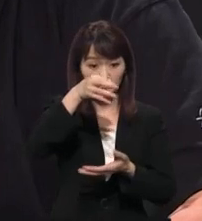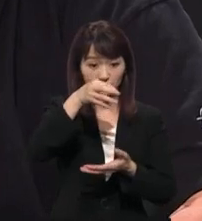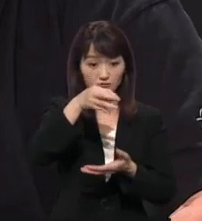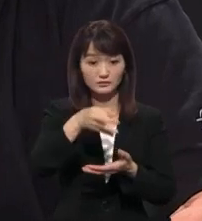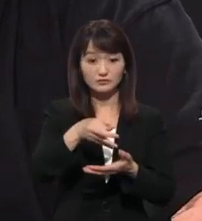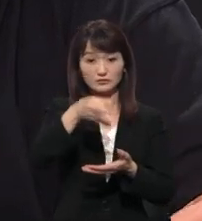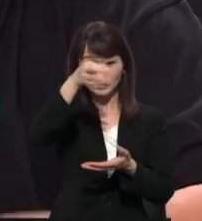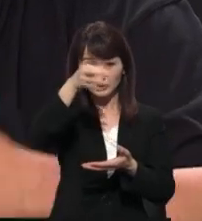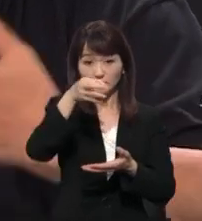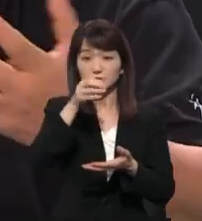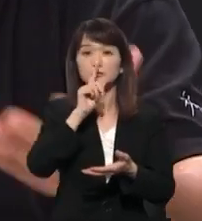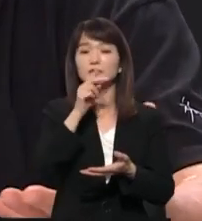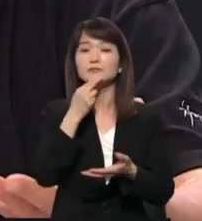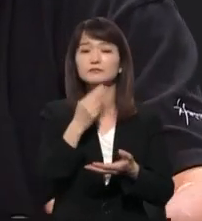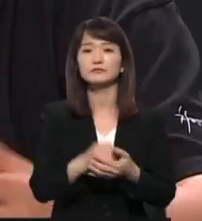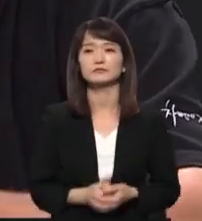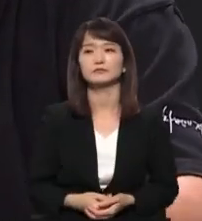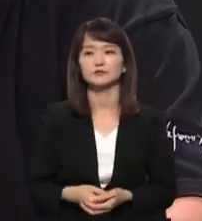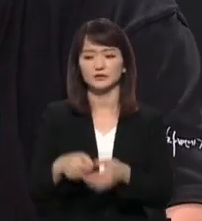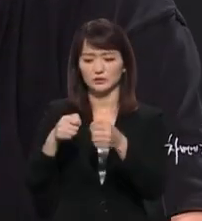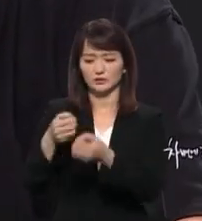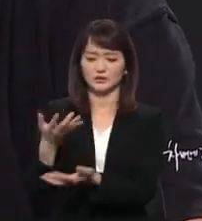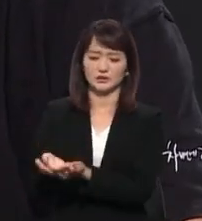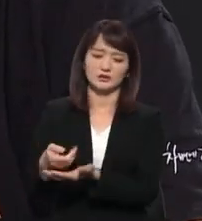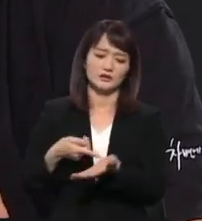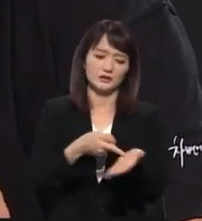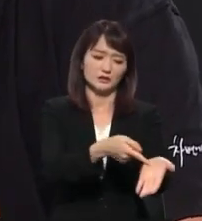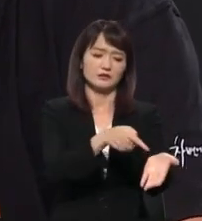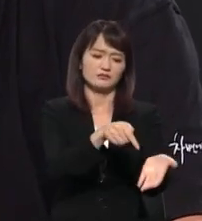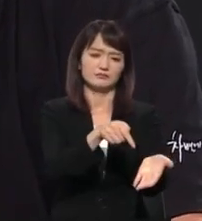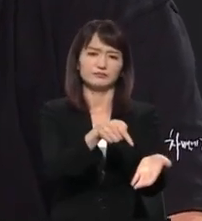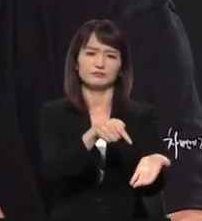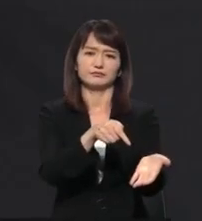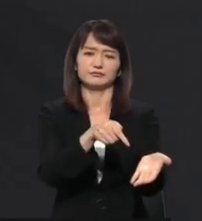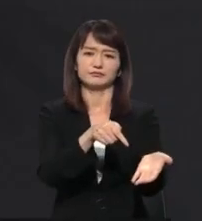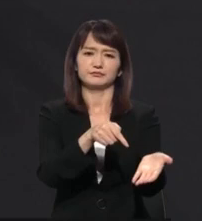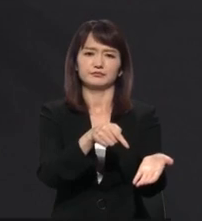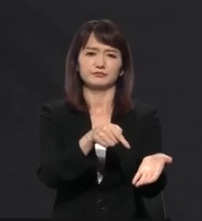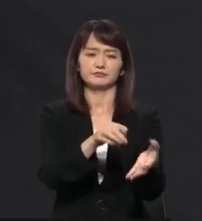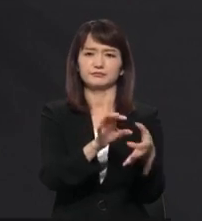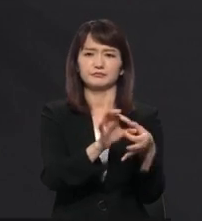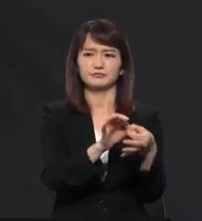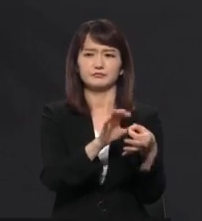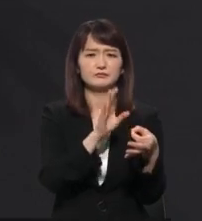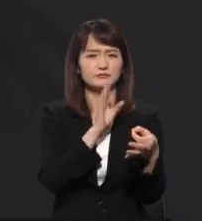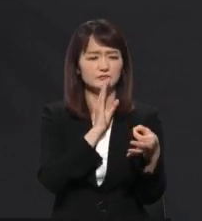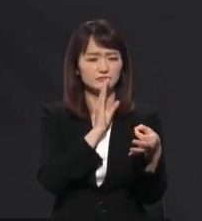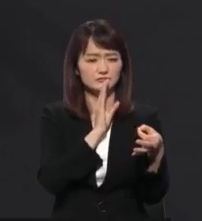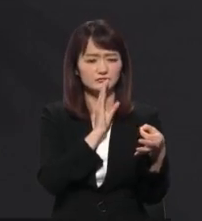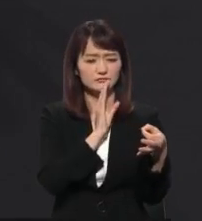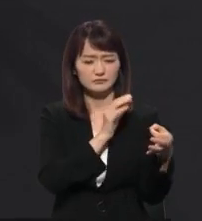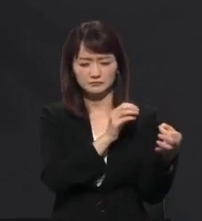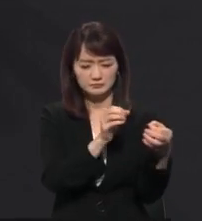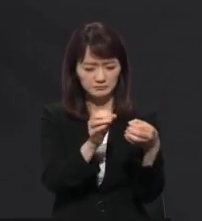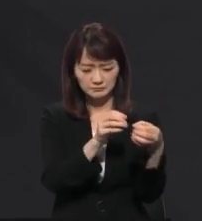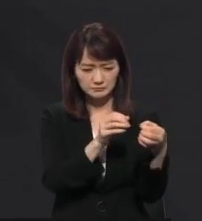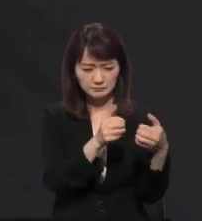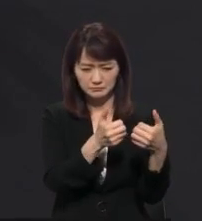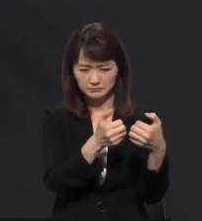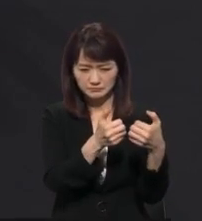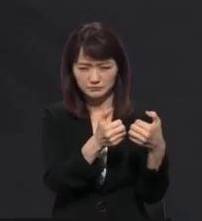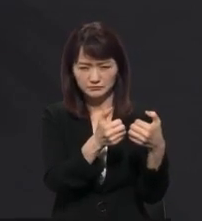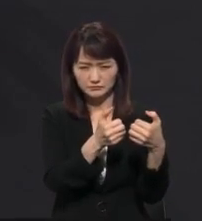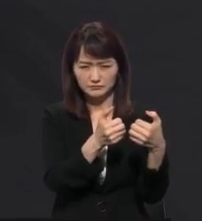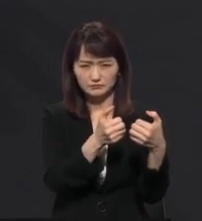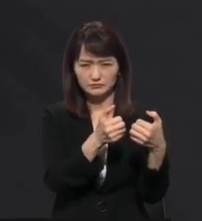구체적인 관련되어진 자료를 제시했음에도 불구하고 이것과 관련해서 진지하게 논의하거나 협의한 자리가